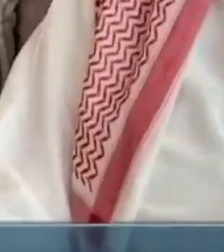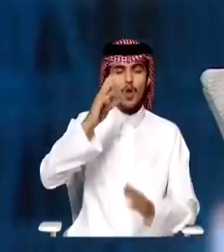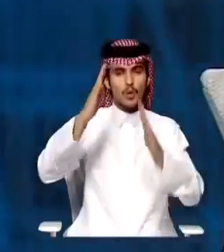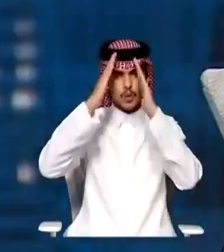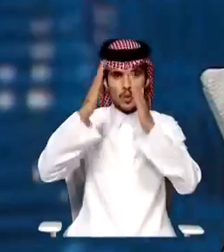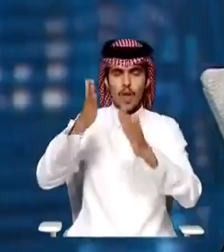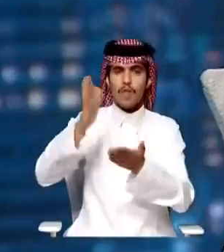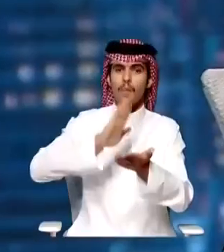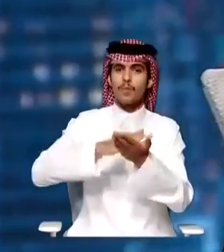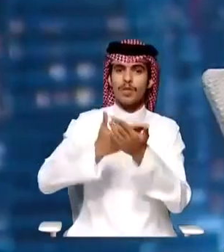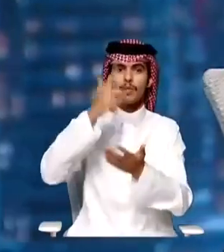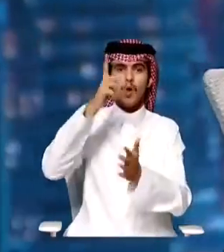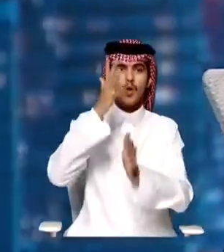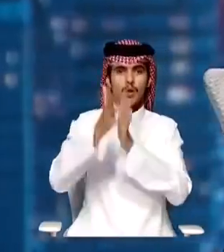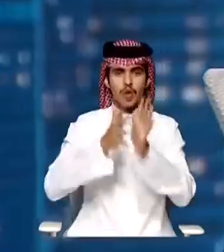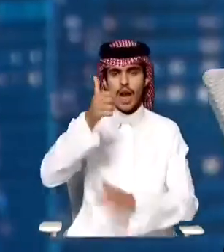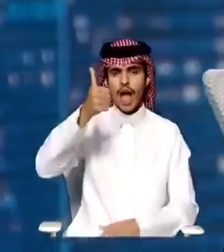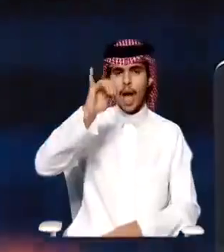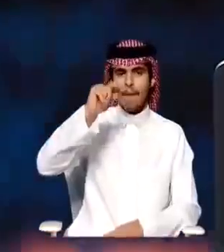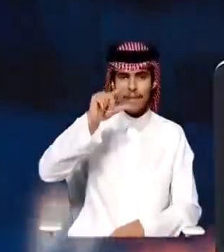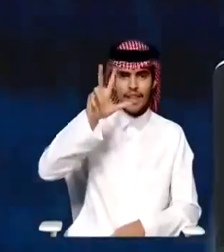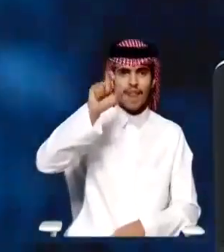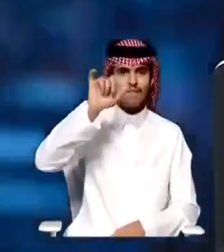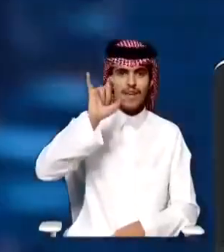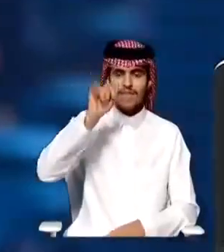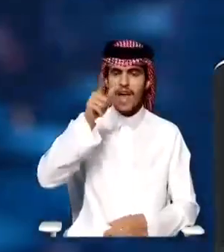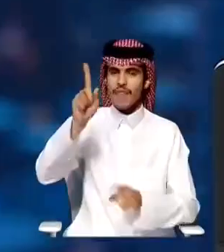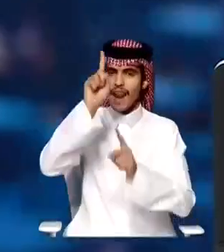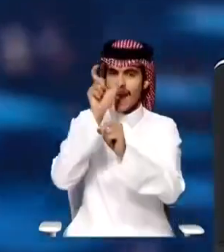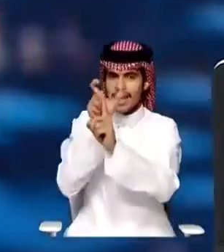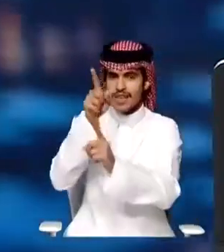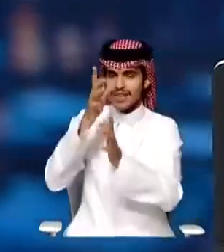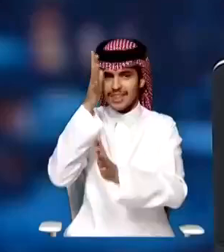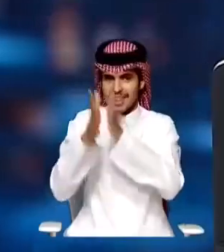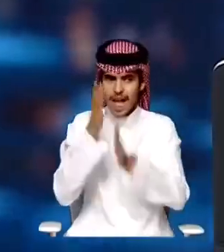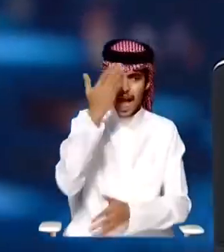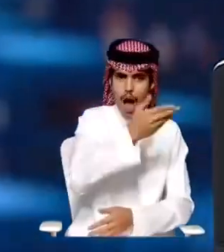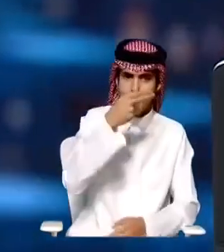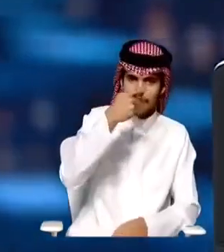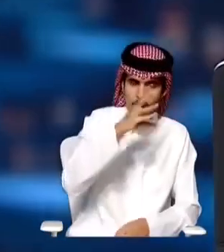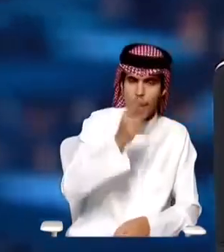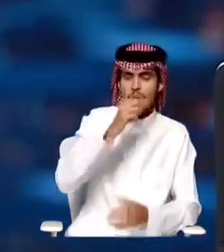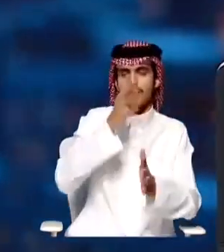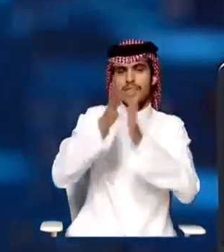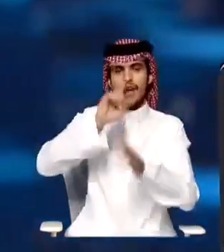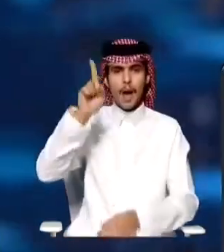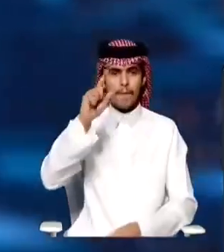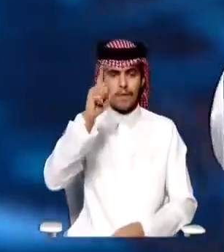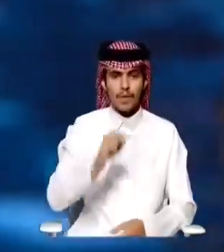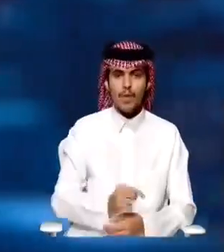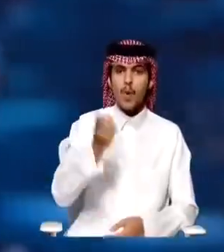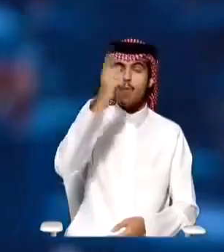الاشاره اللي الله يعينك الترجم العبد الله وترجم البدر بيض الله وجهك يا احمد وايضا اخوه